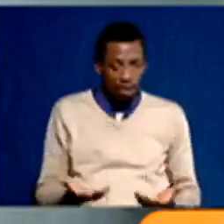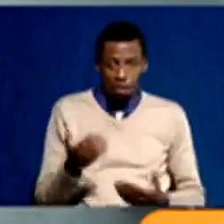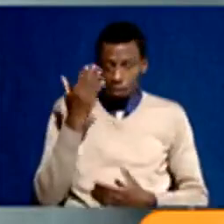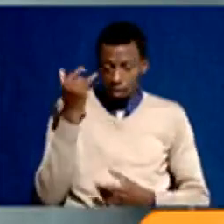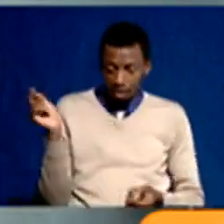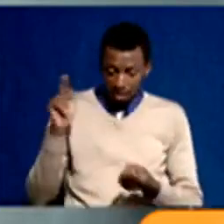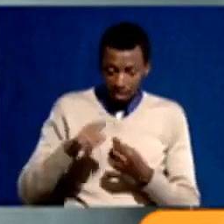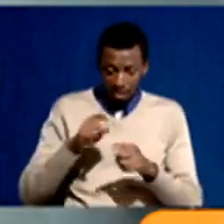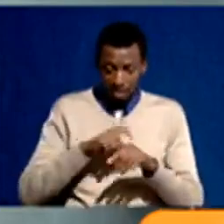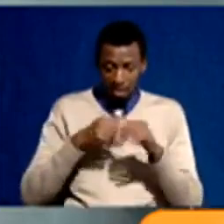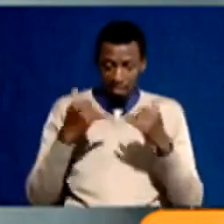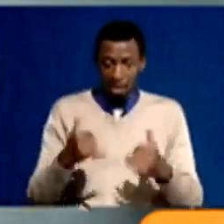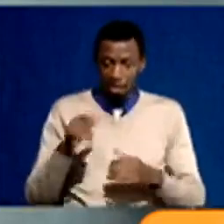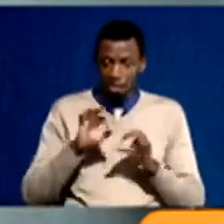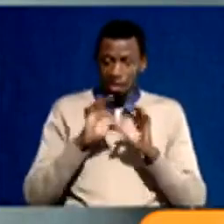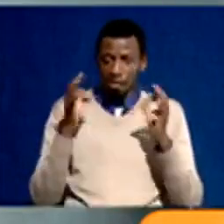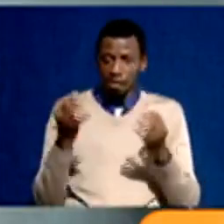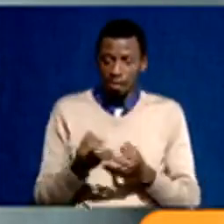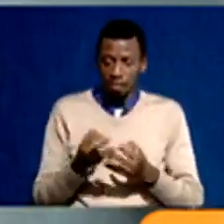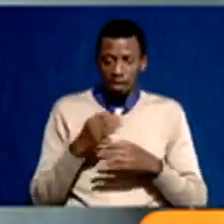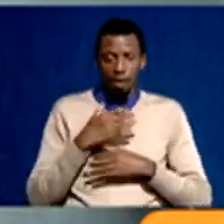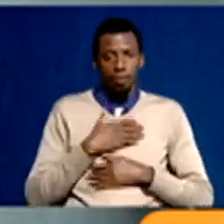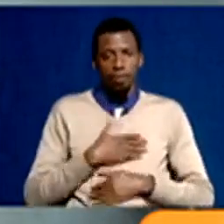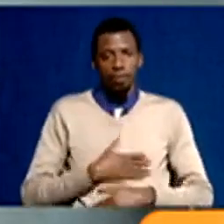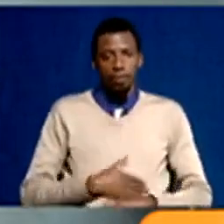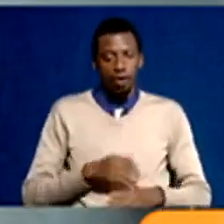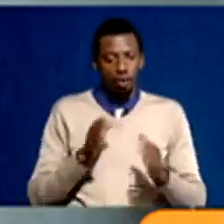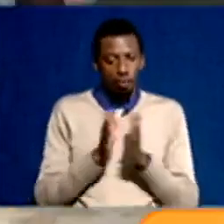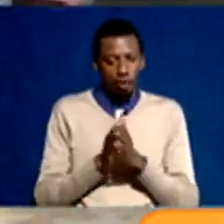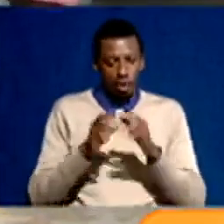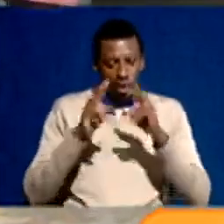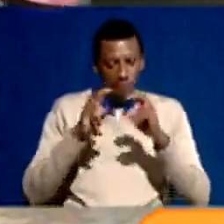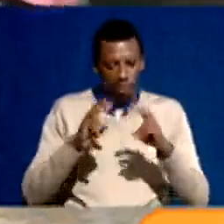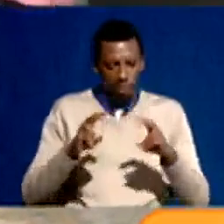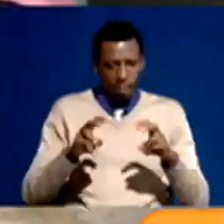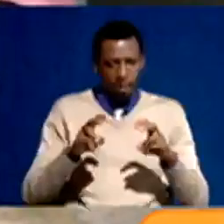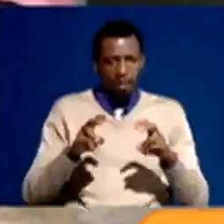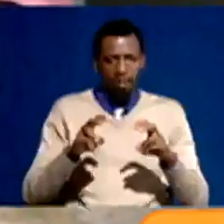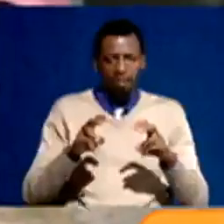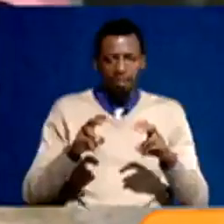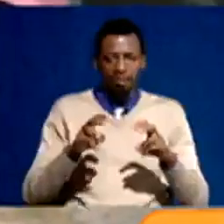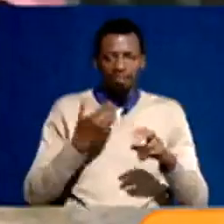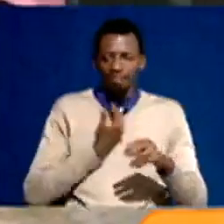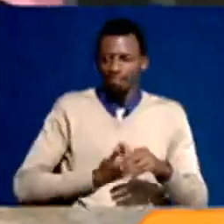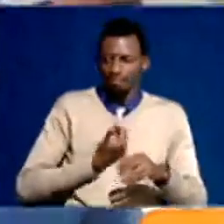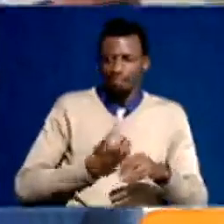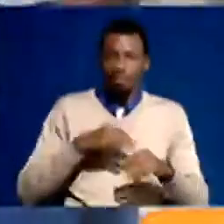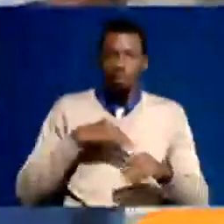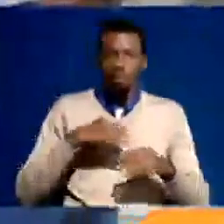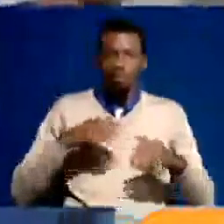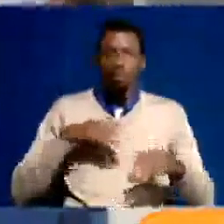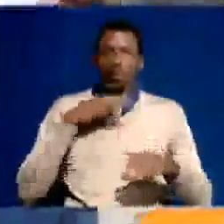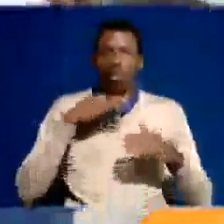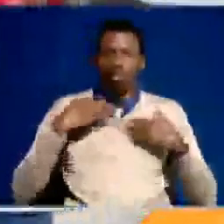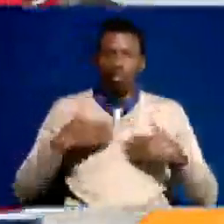sahi familia jaridhika na hiyo ukaguzi wa postmortem pilo ulifanyika. Sasa familia inataka kujua ni vipi